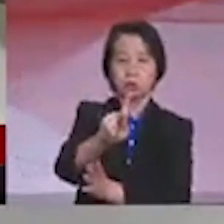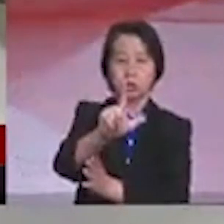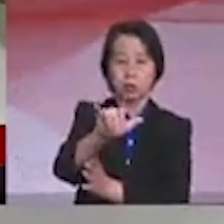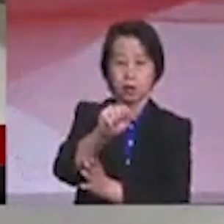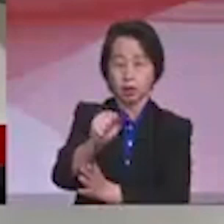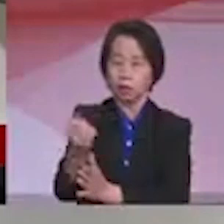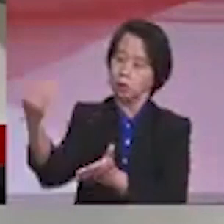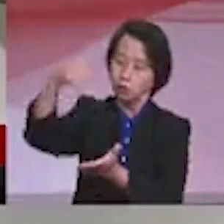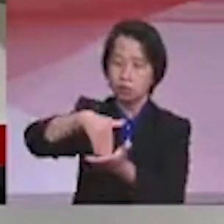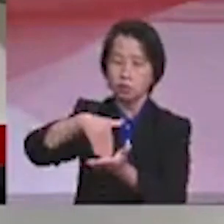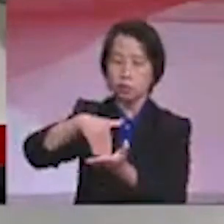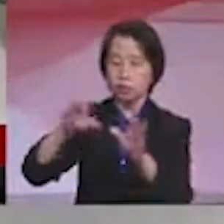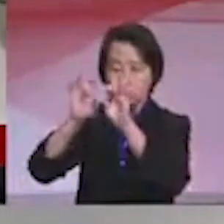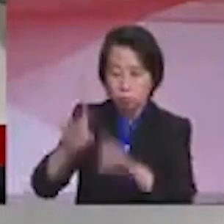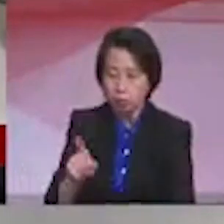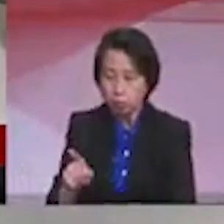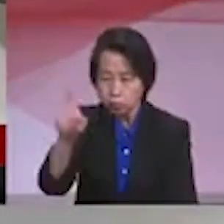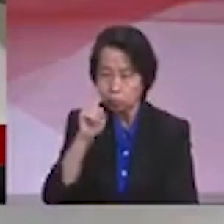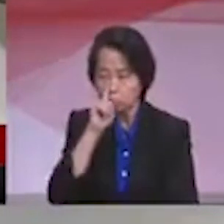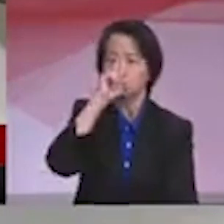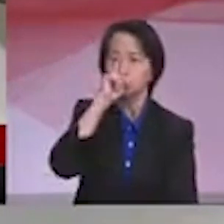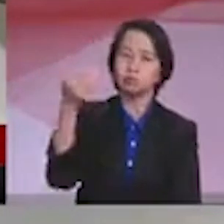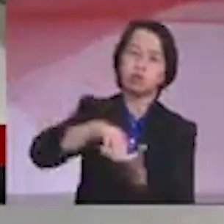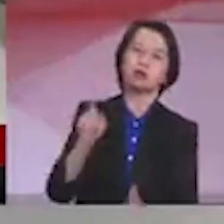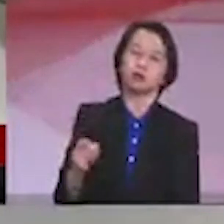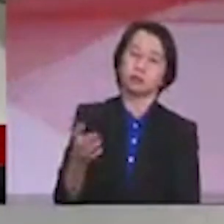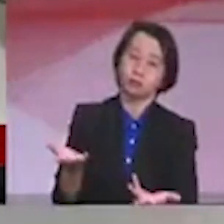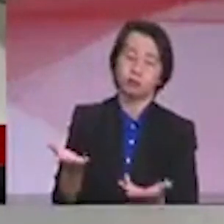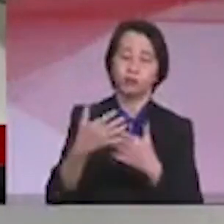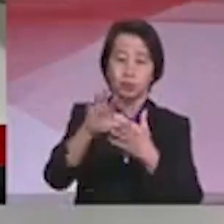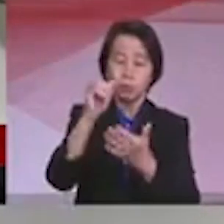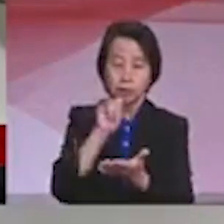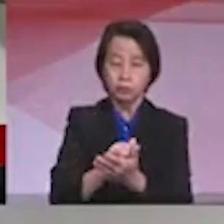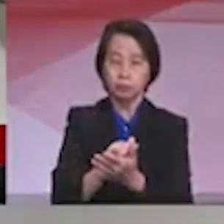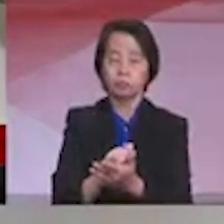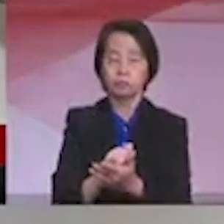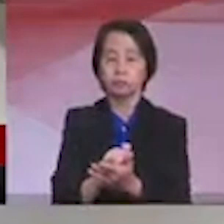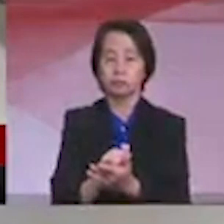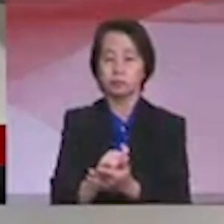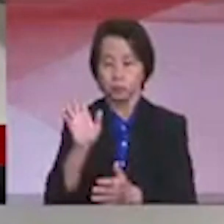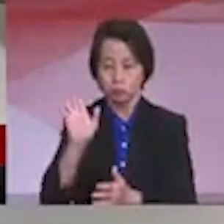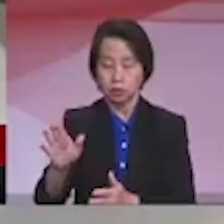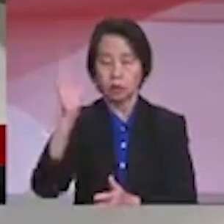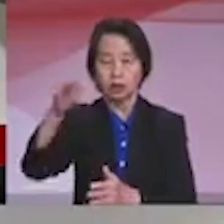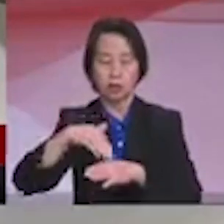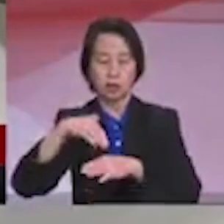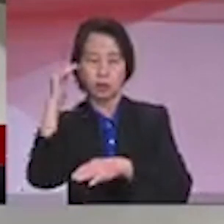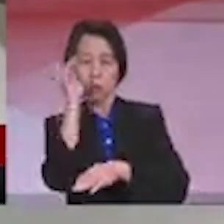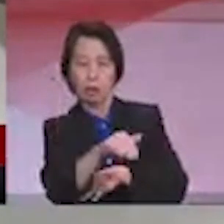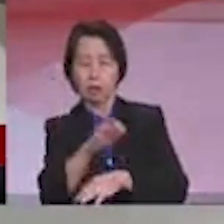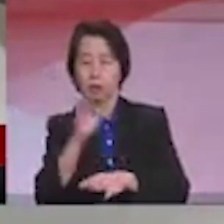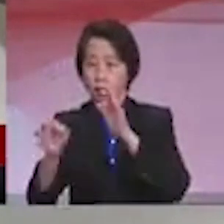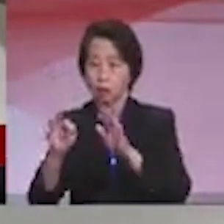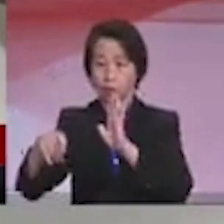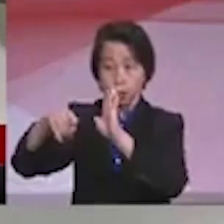lagi mereka perlu mengadakan test. Dan selepas itu mereka akan dihantar, kalau